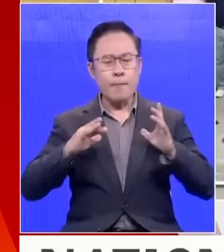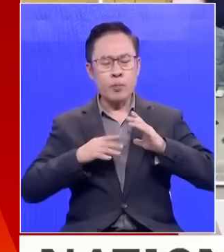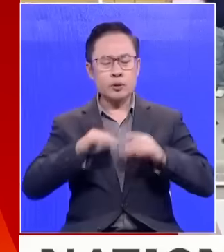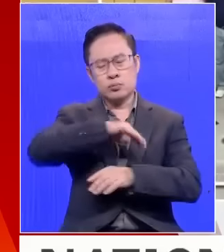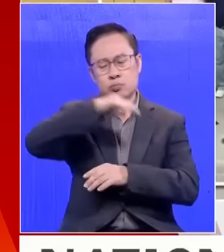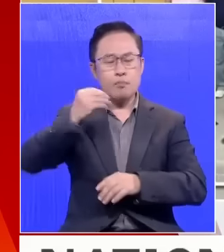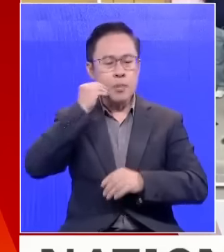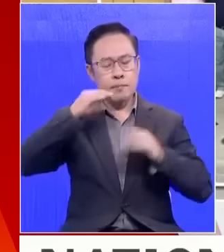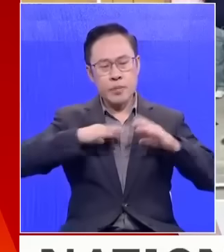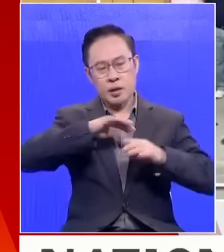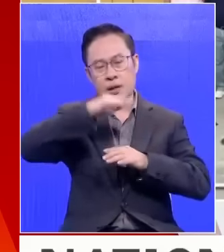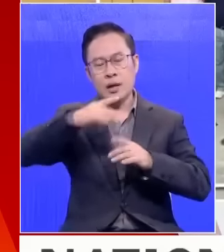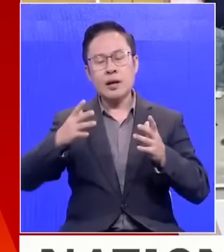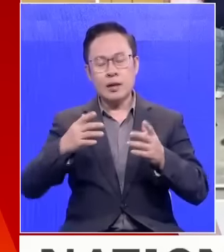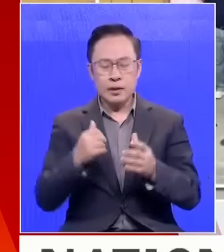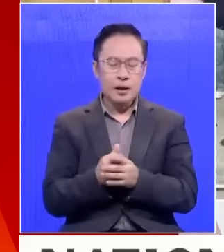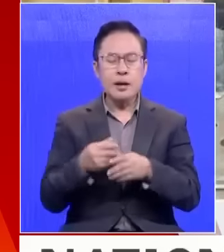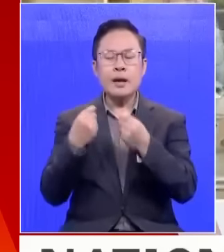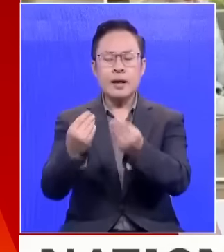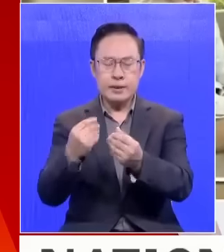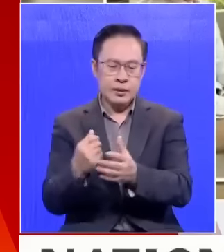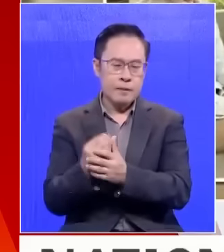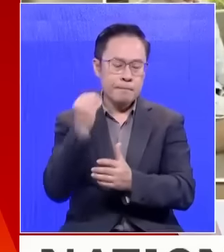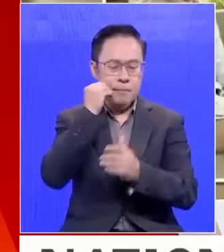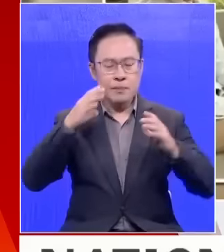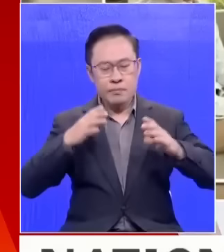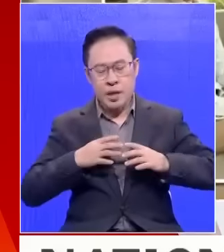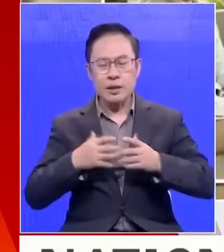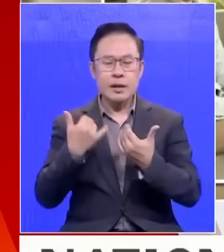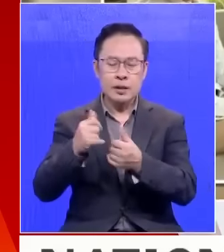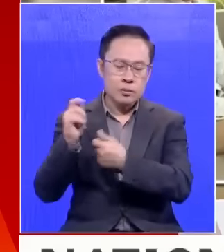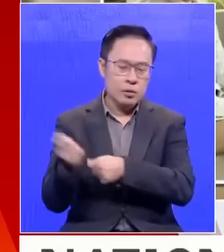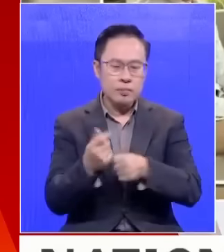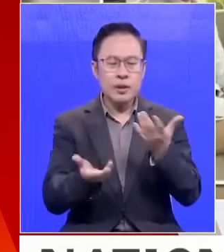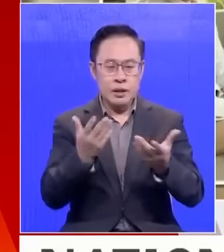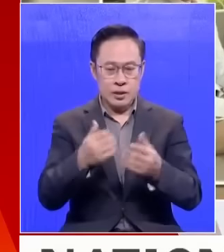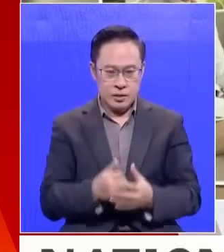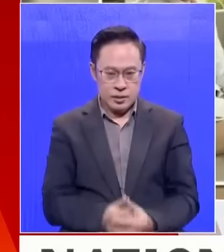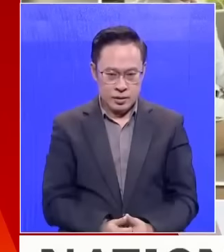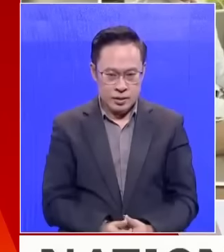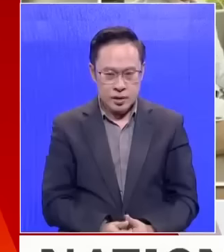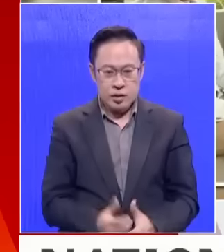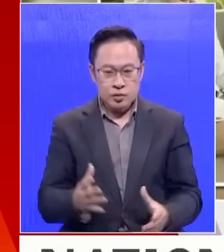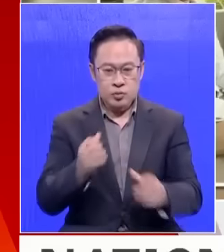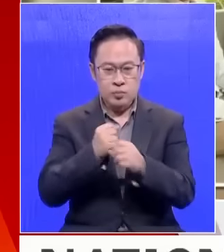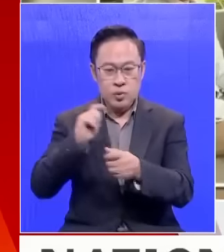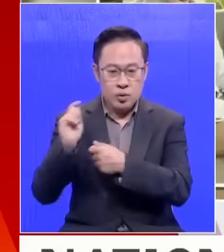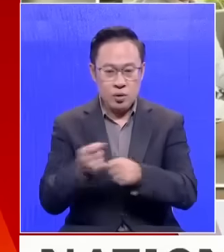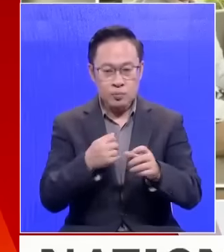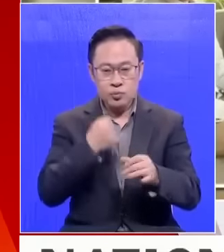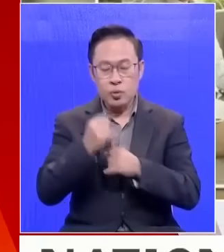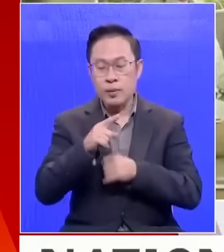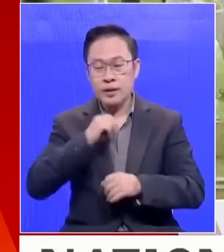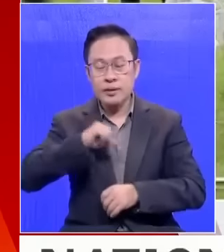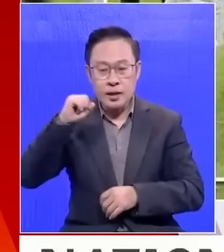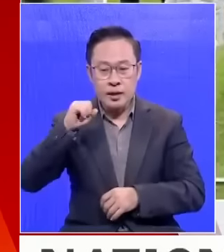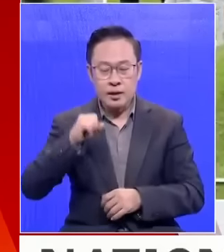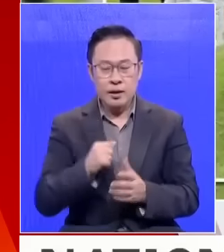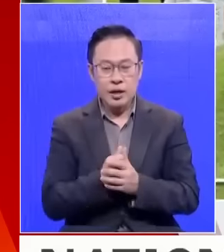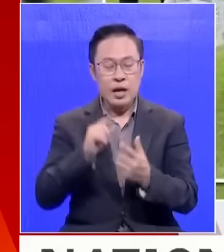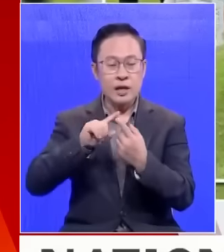ที่ให้ท่านเล่นแล้วก็สบายใจได้นักข่าวก็เลยถามเอ้าอย่างนั้นตีกันมาเนี่ยใครชนะ คุณอนุทินบอกถ้าแต้มเยอะสุด